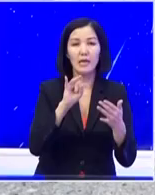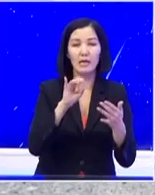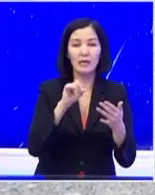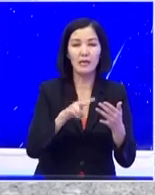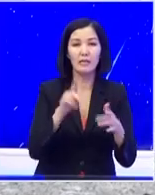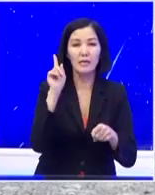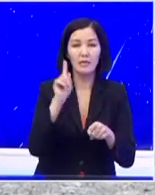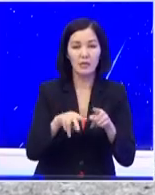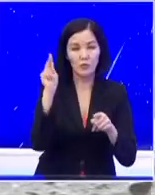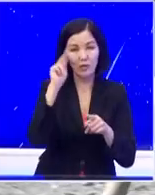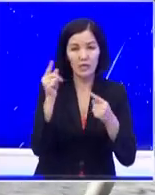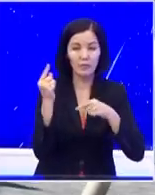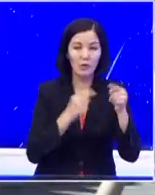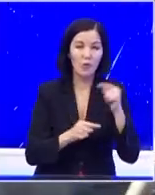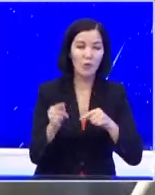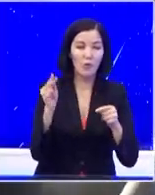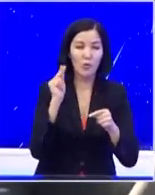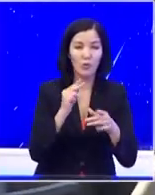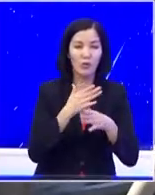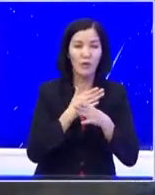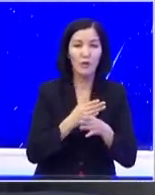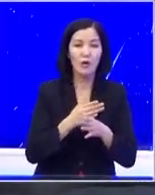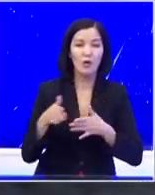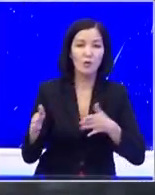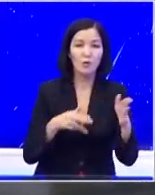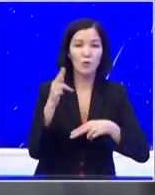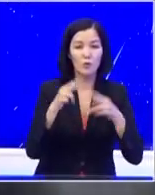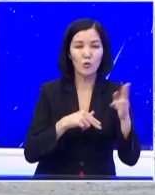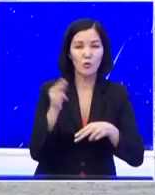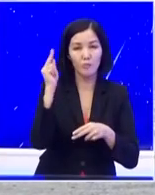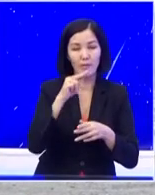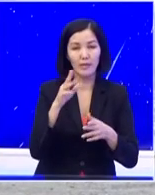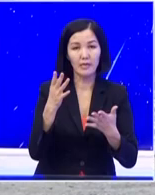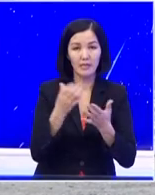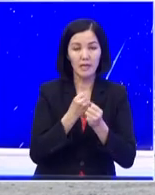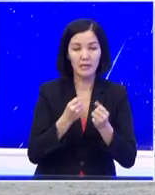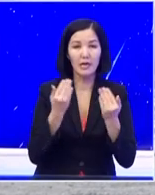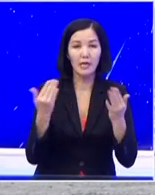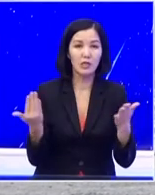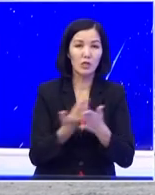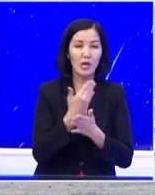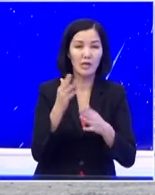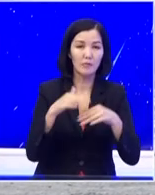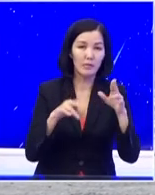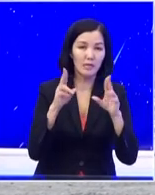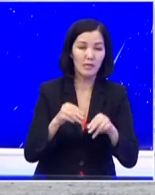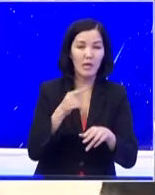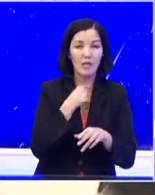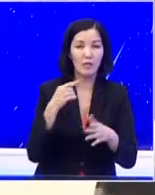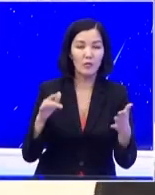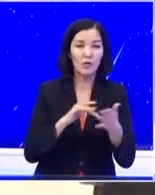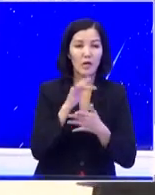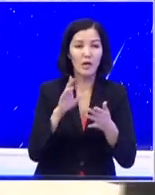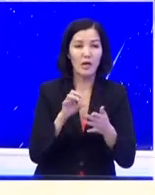қысқа мерзімді кәсіптік оқудың арқасында жол құрылыс мамандығын меңгеріп шықты. Қазір жаңа мамандық бойынша Талдырған